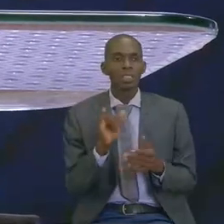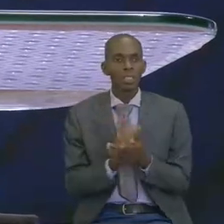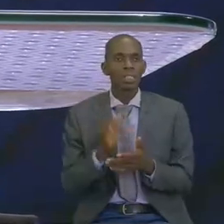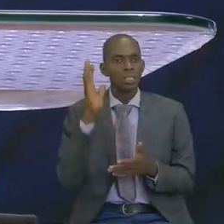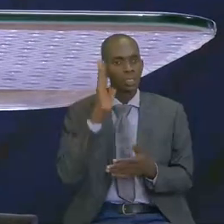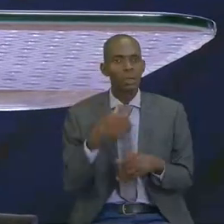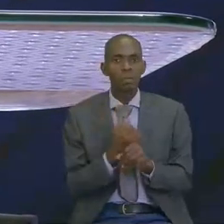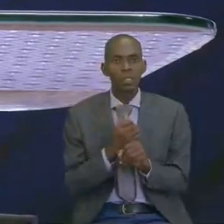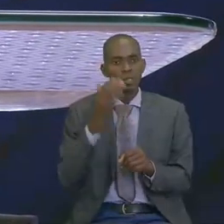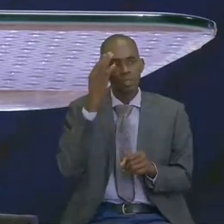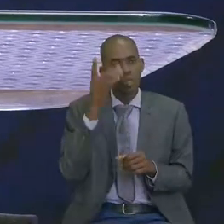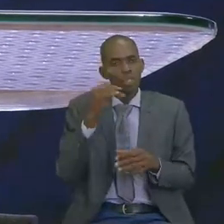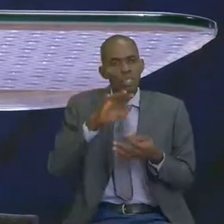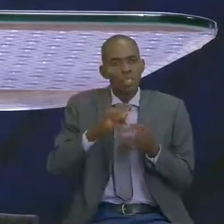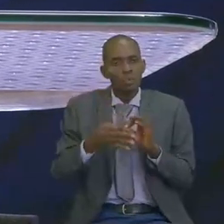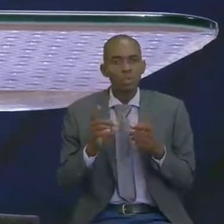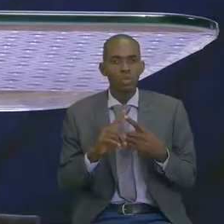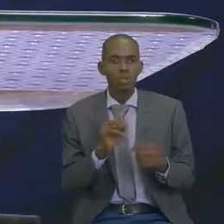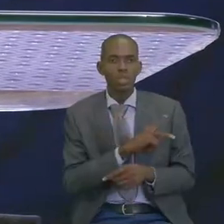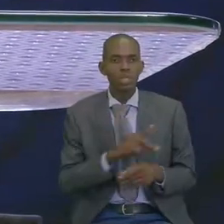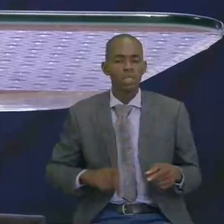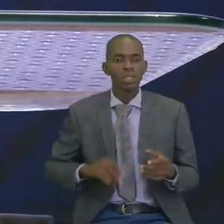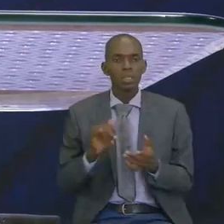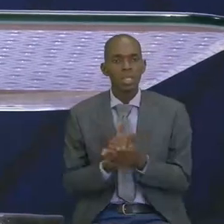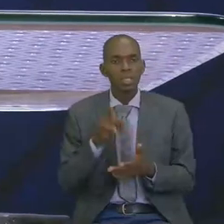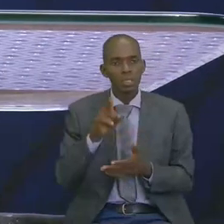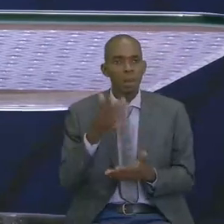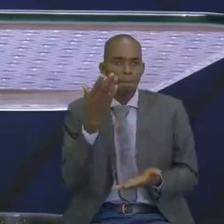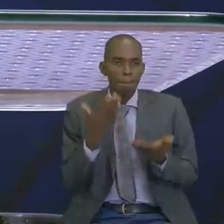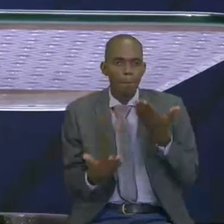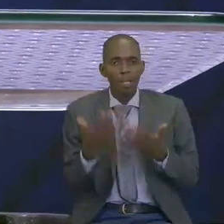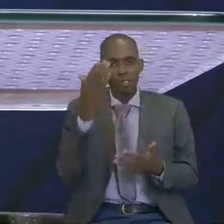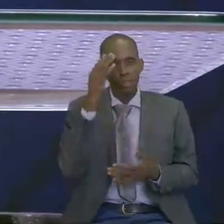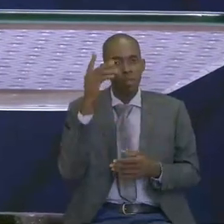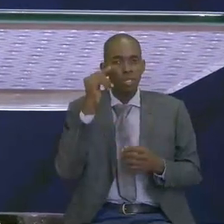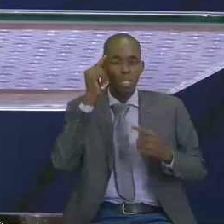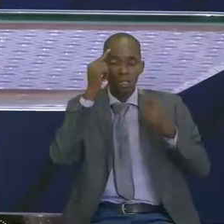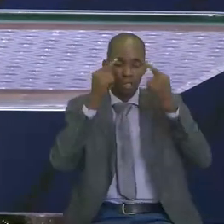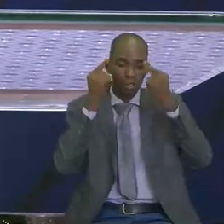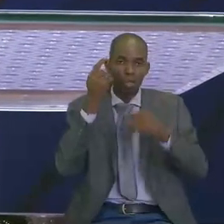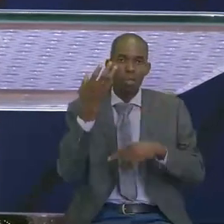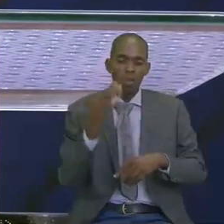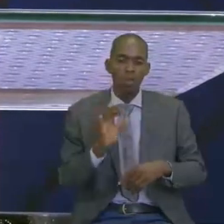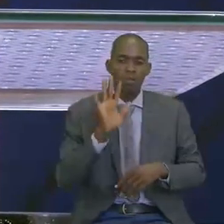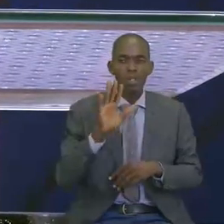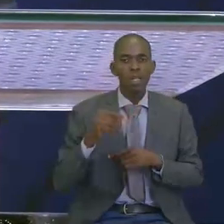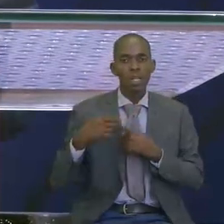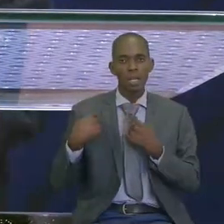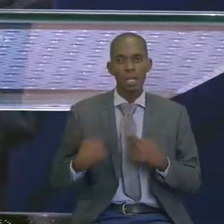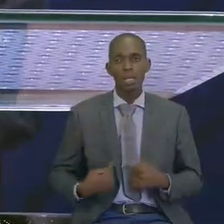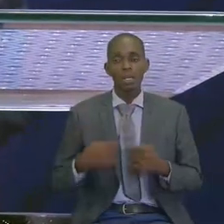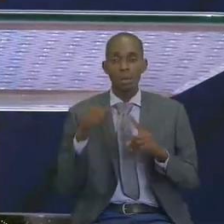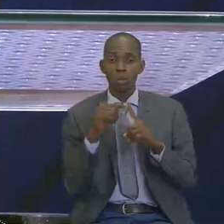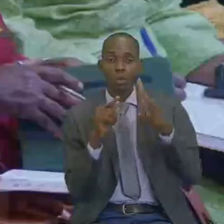c'est pour faire connaître l'interprétation au roi. Mais c'est afin que l'explication soit donnée au roi et que